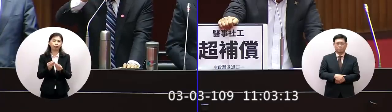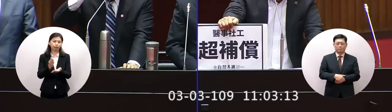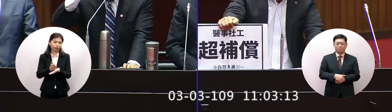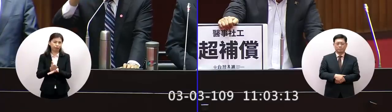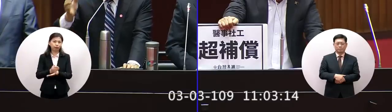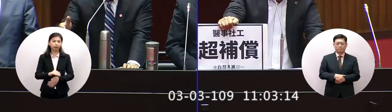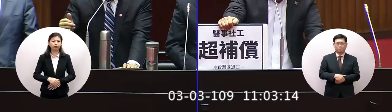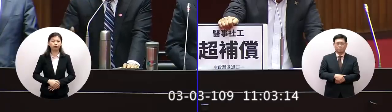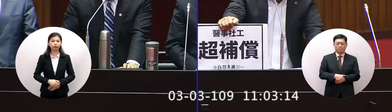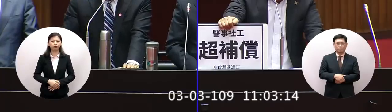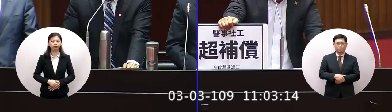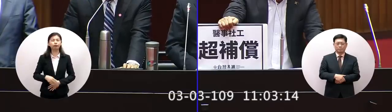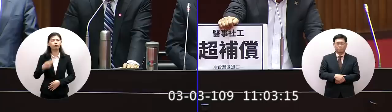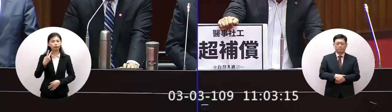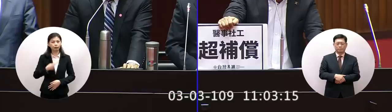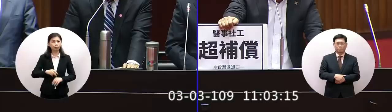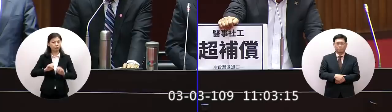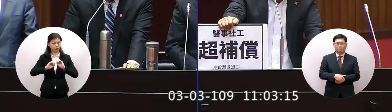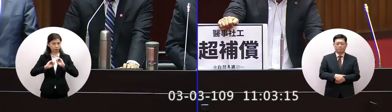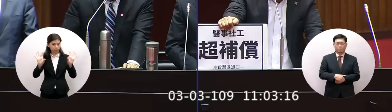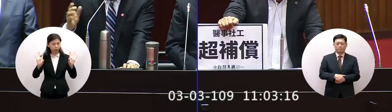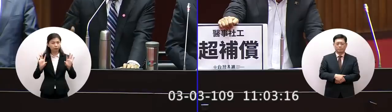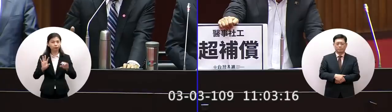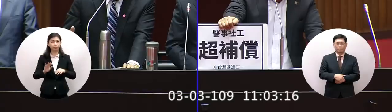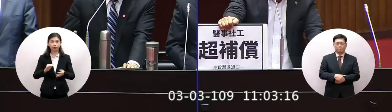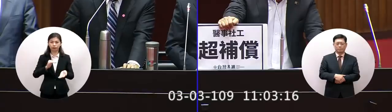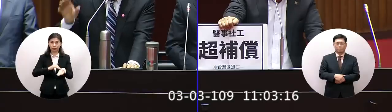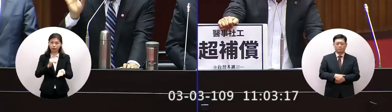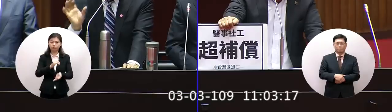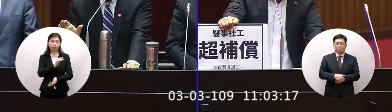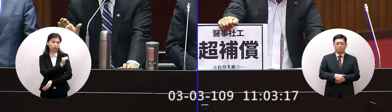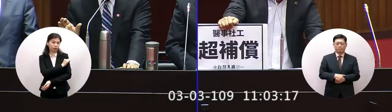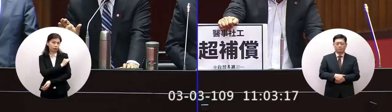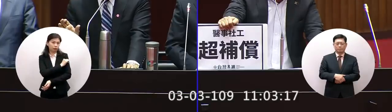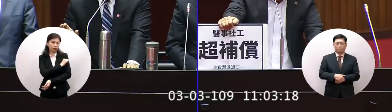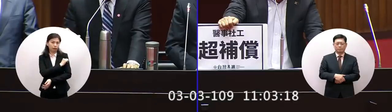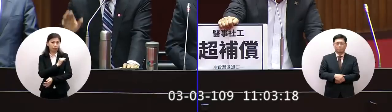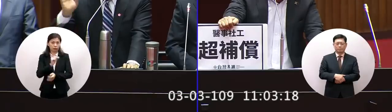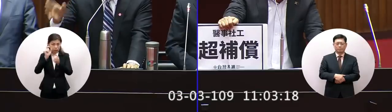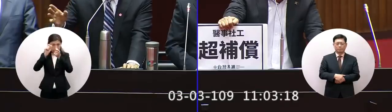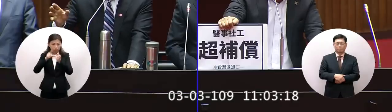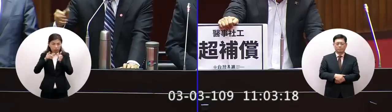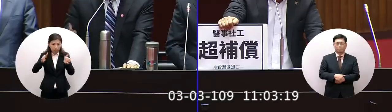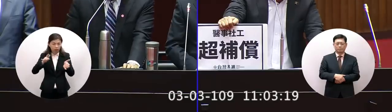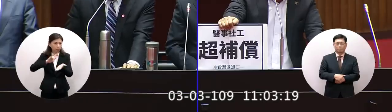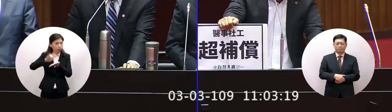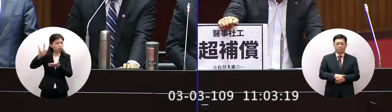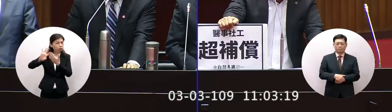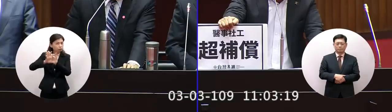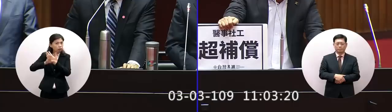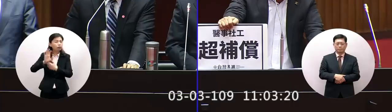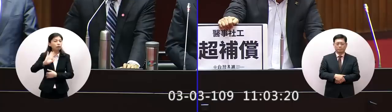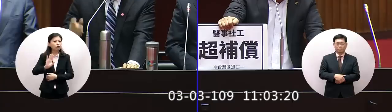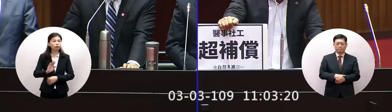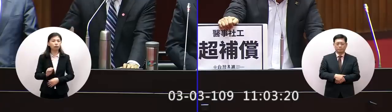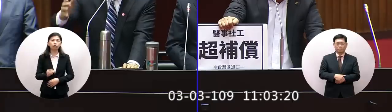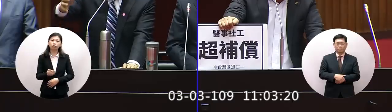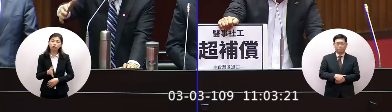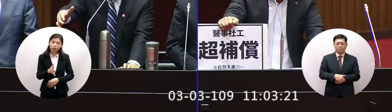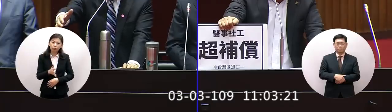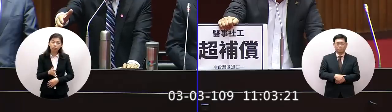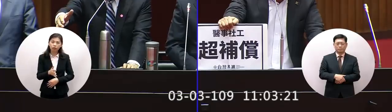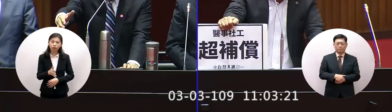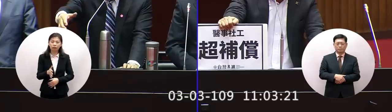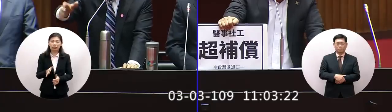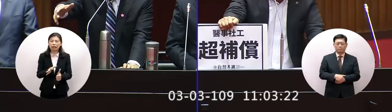规定。要求嘛，拜托医护人员伫这段时间卖出国，卖出国的原因，唔是